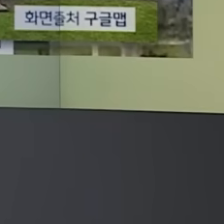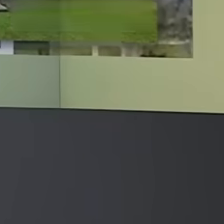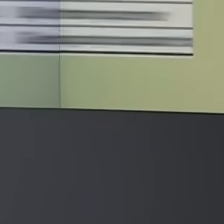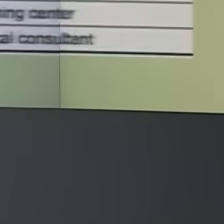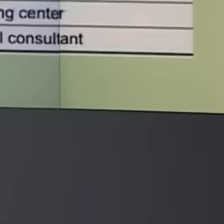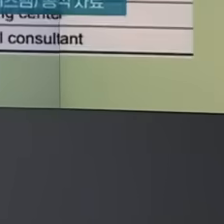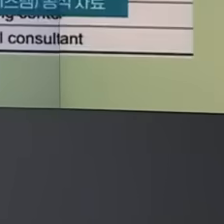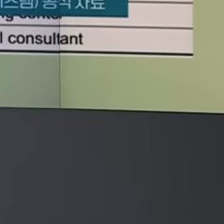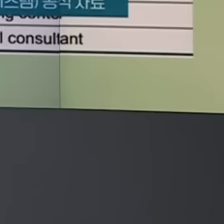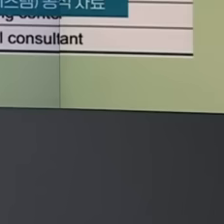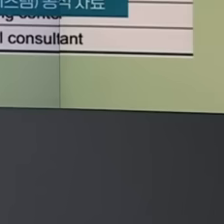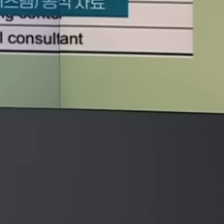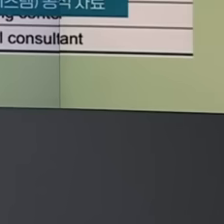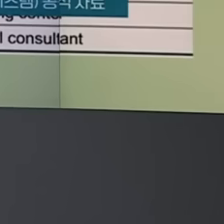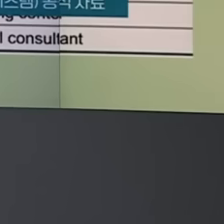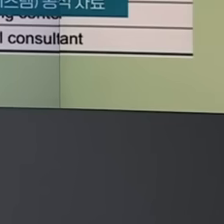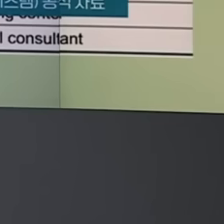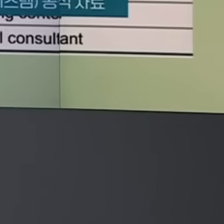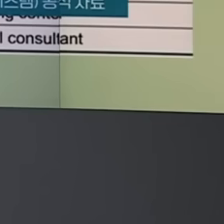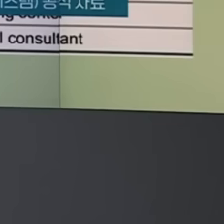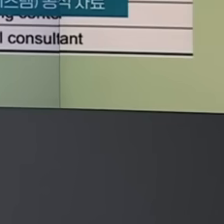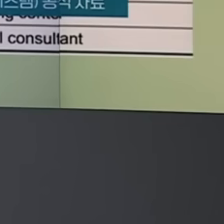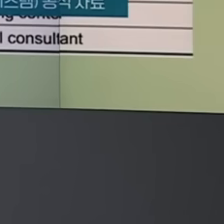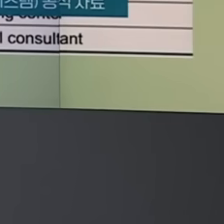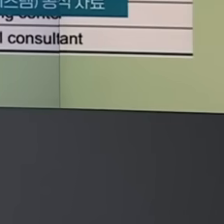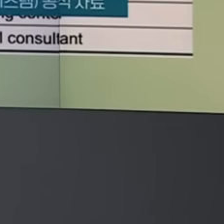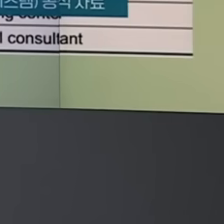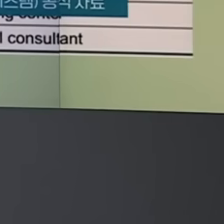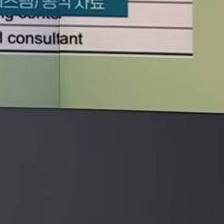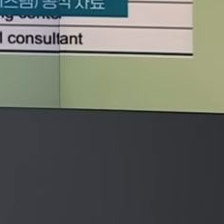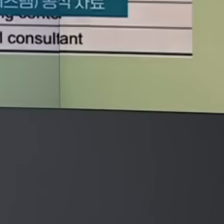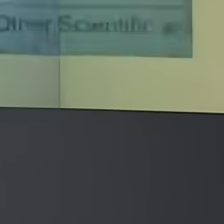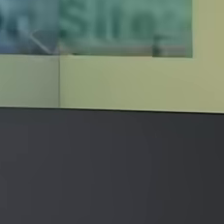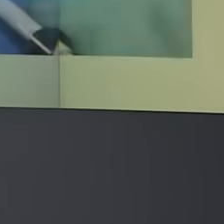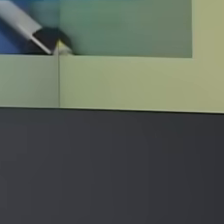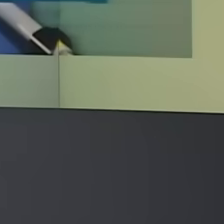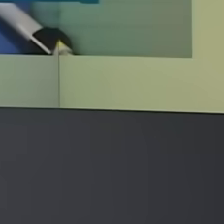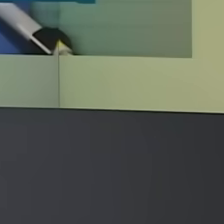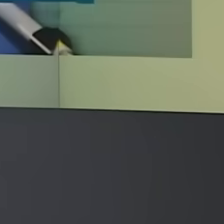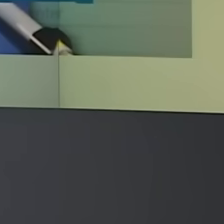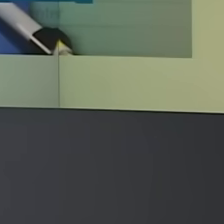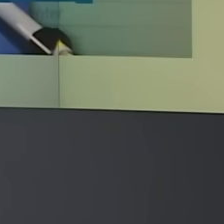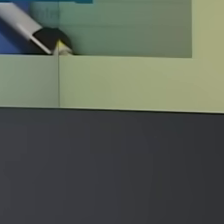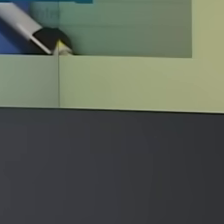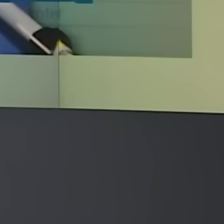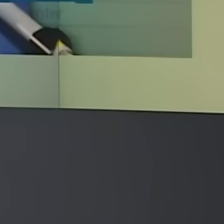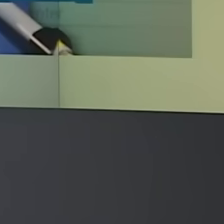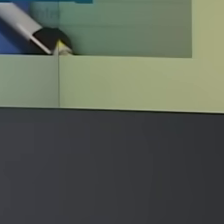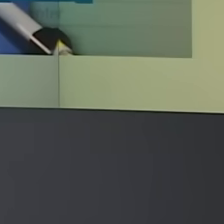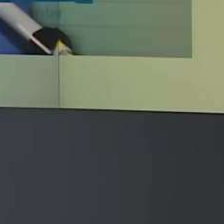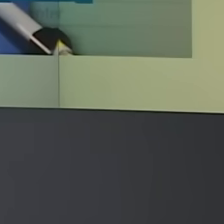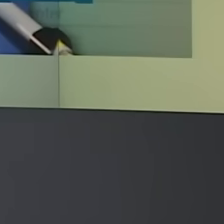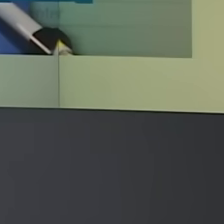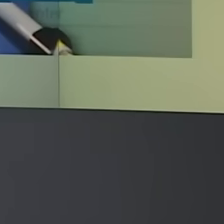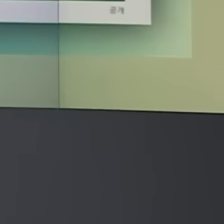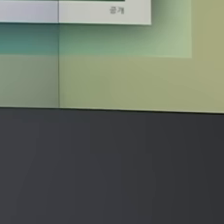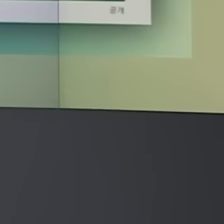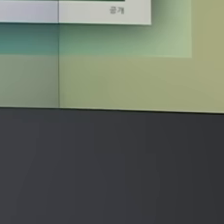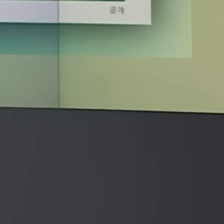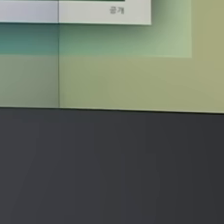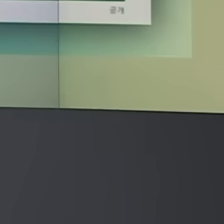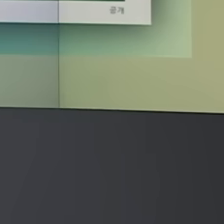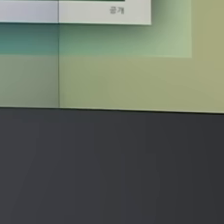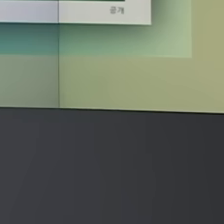1인기업으로 등록되 있다이 사실들이면서 과한 회인 제기되고 있는데요 학술